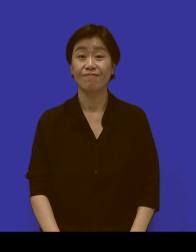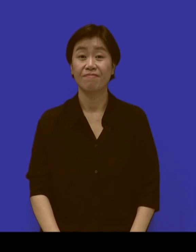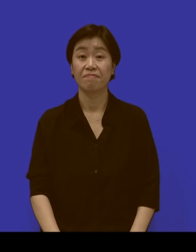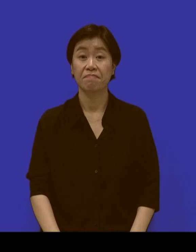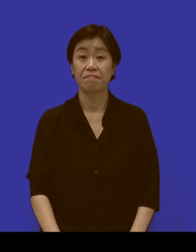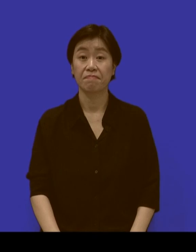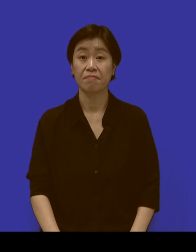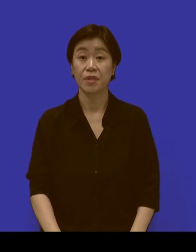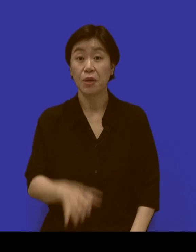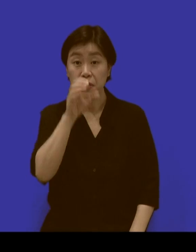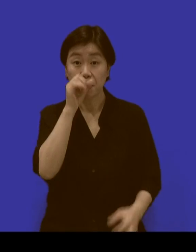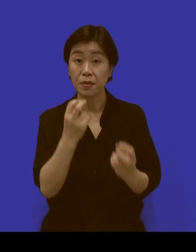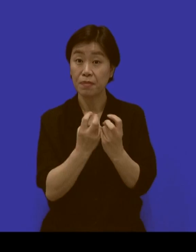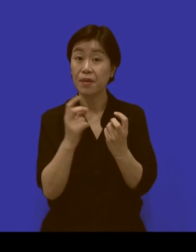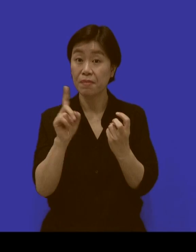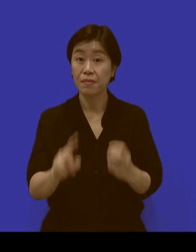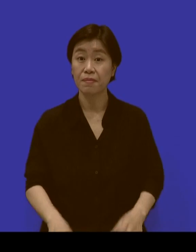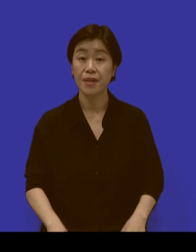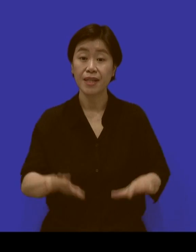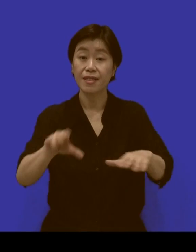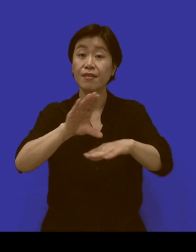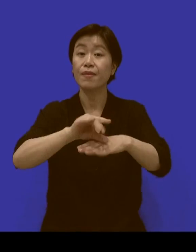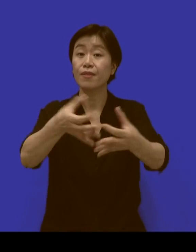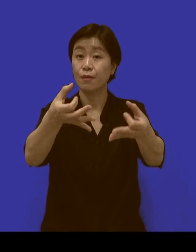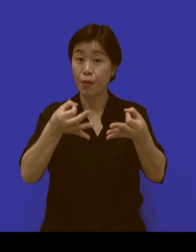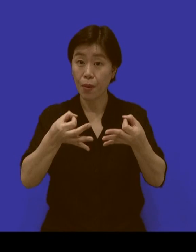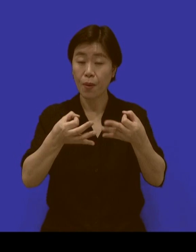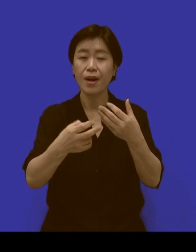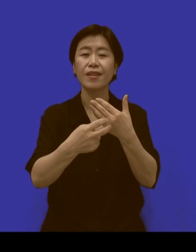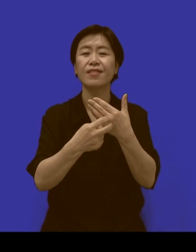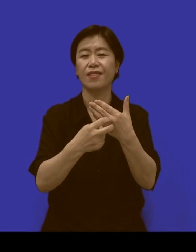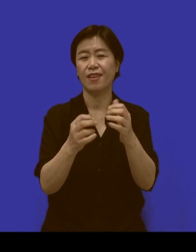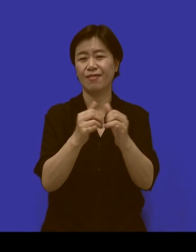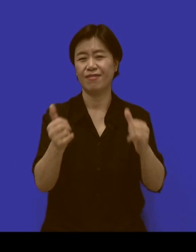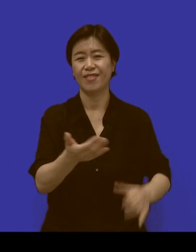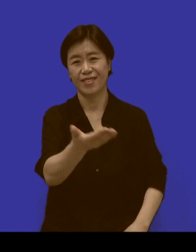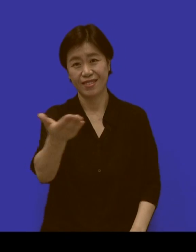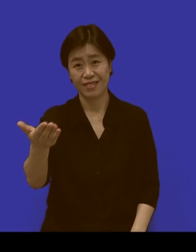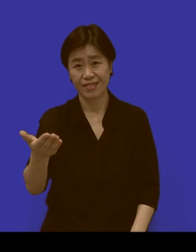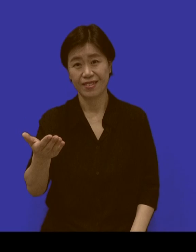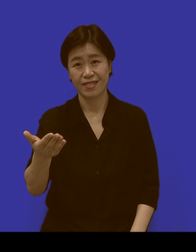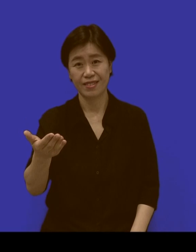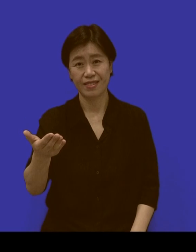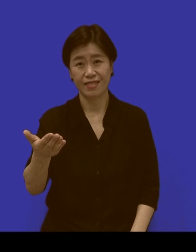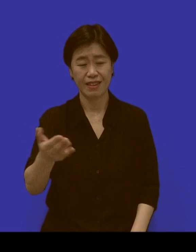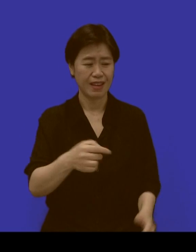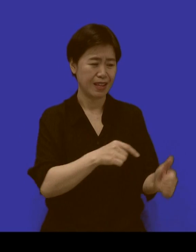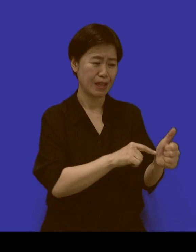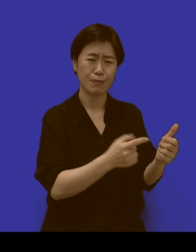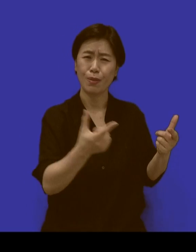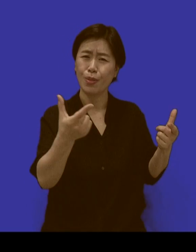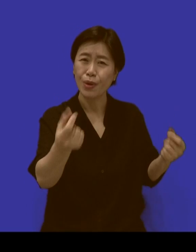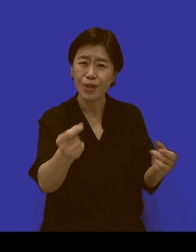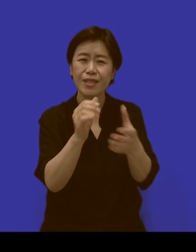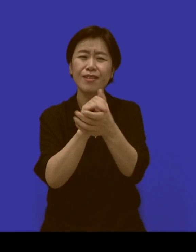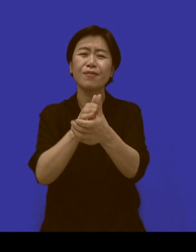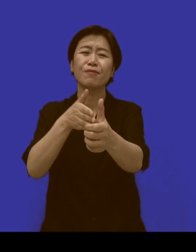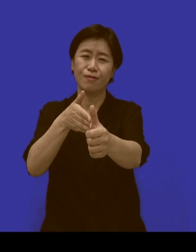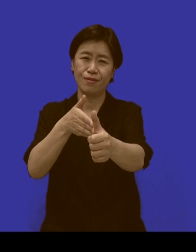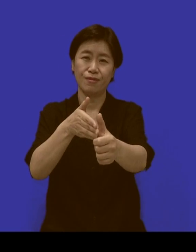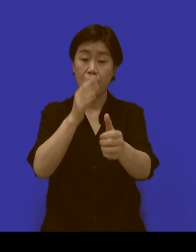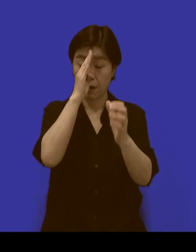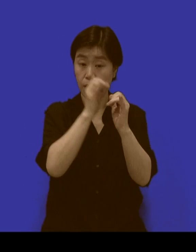방법은 이 방송을 보신 많은 의사 선생님들께서도 이렇게 기도해 주셨으면 좋겠어요. 우리 환자들을